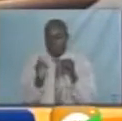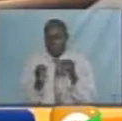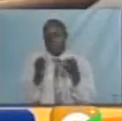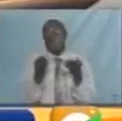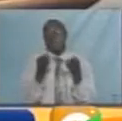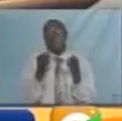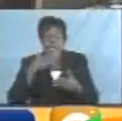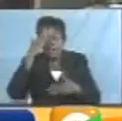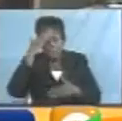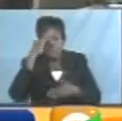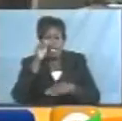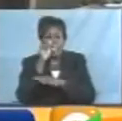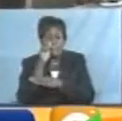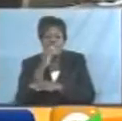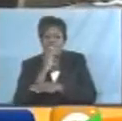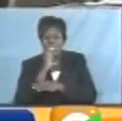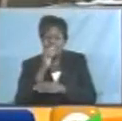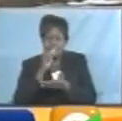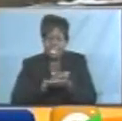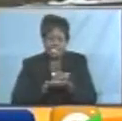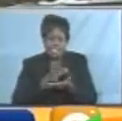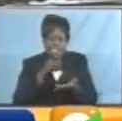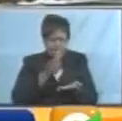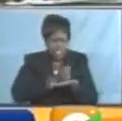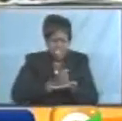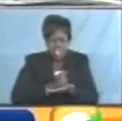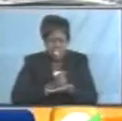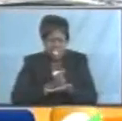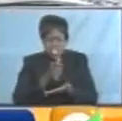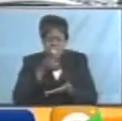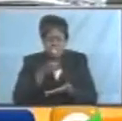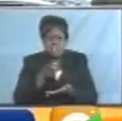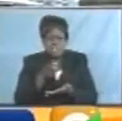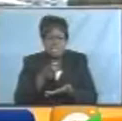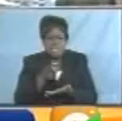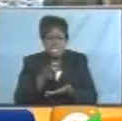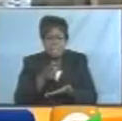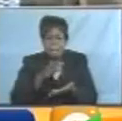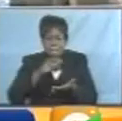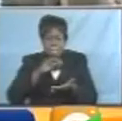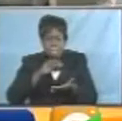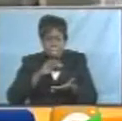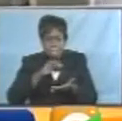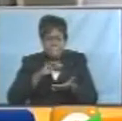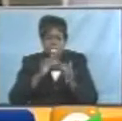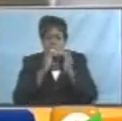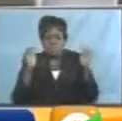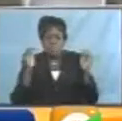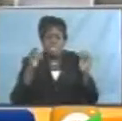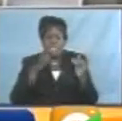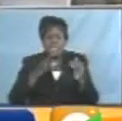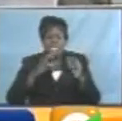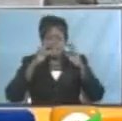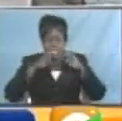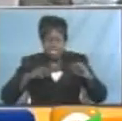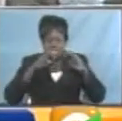sambamba na malalamishi kwenye kesi yao, ingawa kwenye uamuzi wao majaji wa mahakama ya juu wamesema ushahidi huu unaweza kubadili mkondo